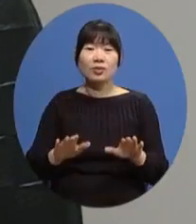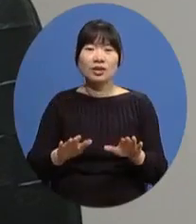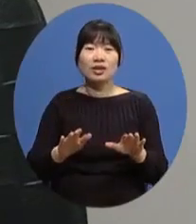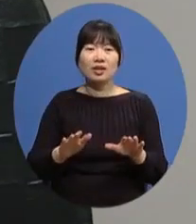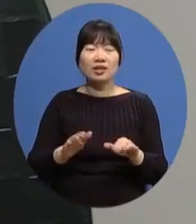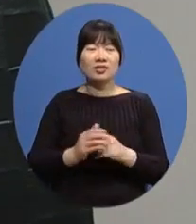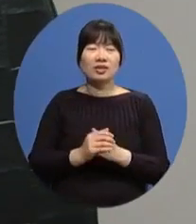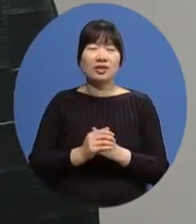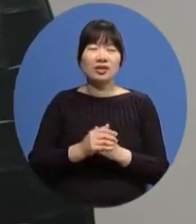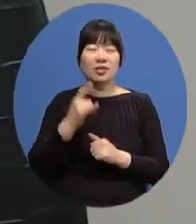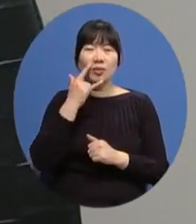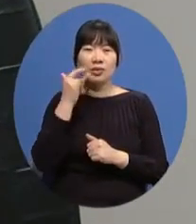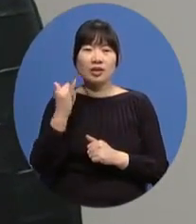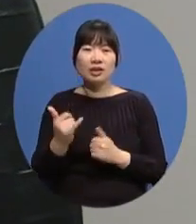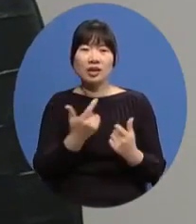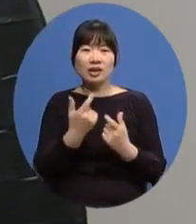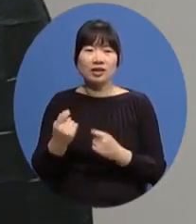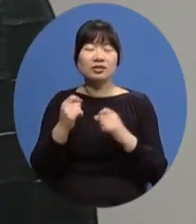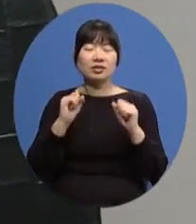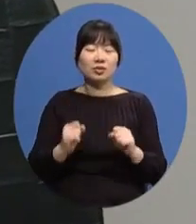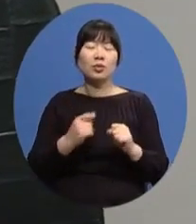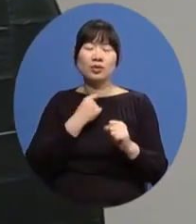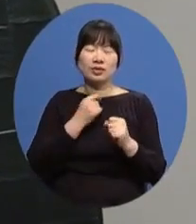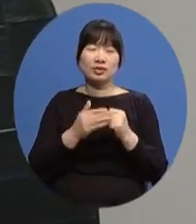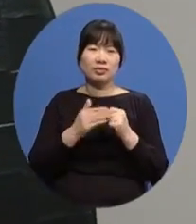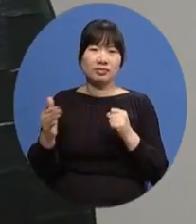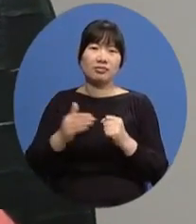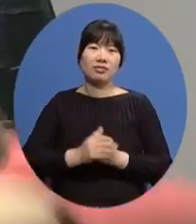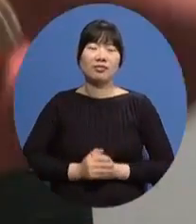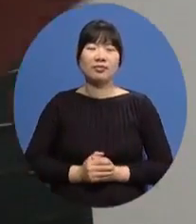그렇게 엄마랑 같이 있고 싶어.